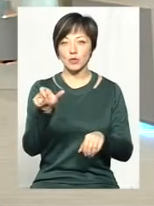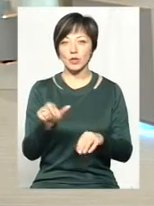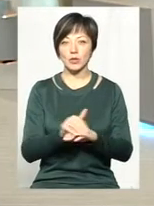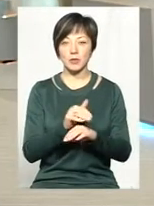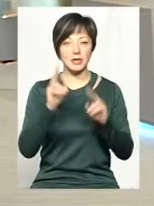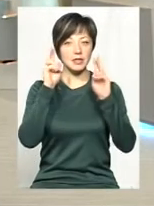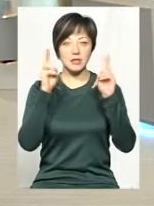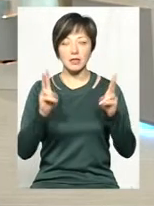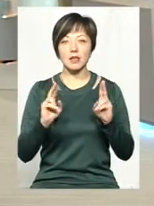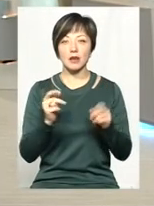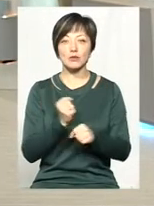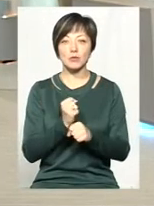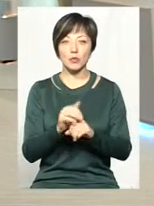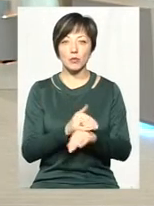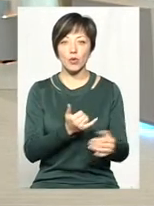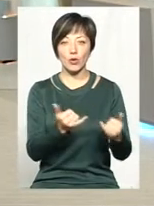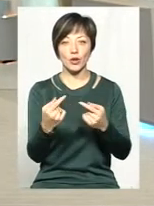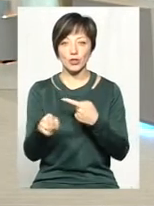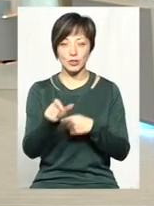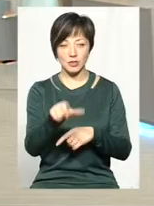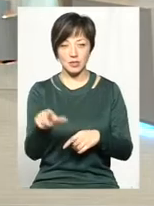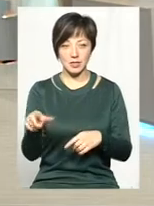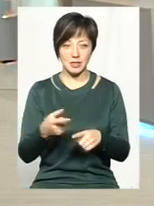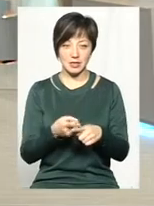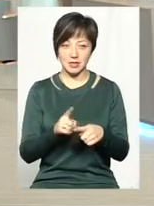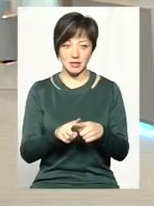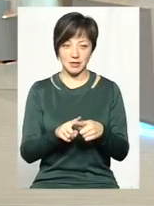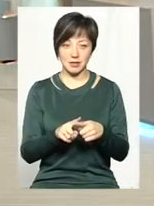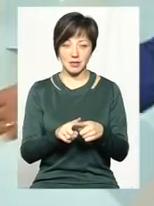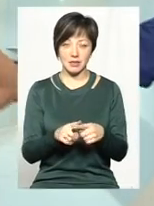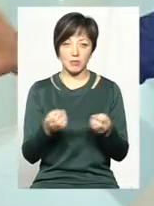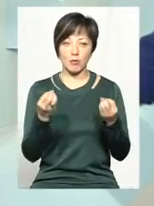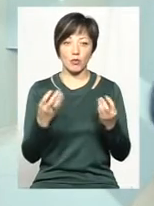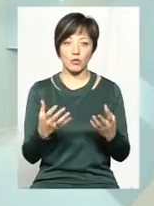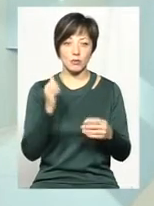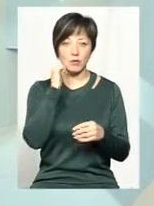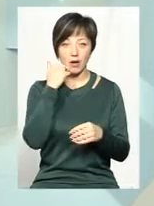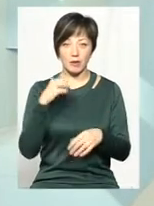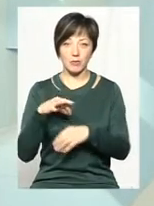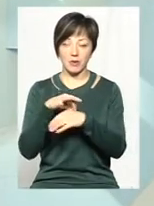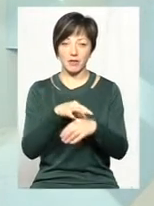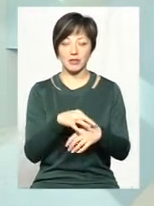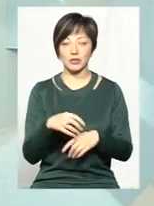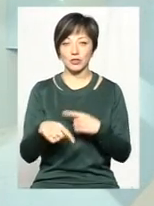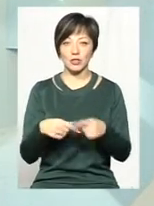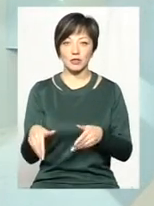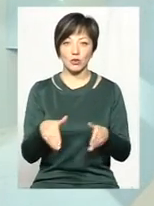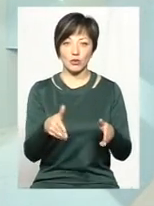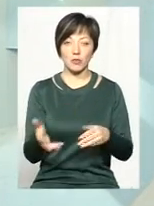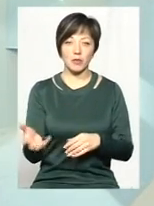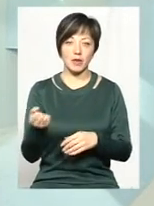а не знати, як зробити добро іншим. А зробити добро, це я ж кажу. Це просто бабушку перевезти через дорогу. Це